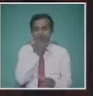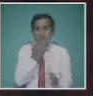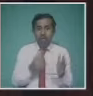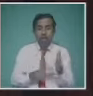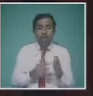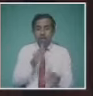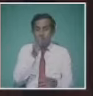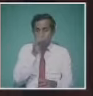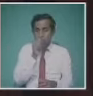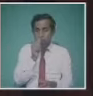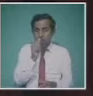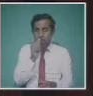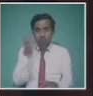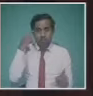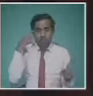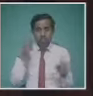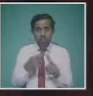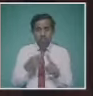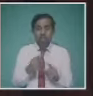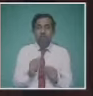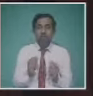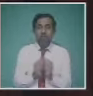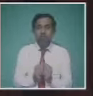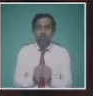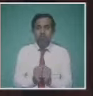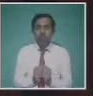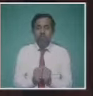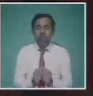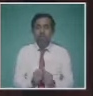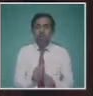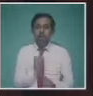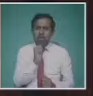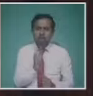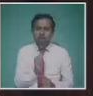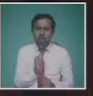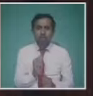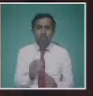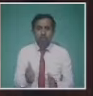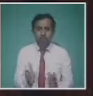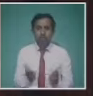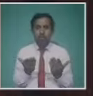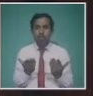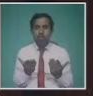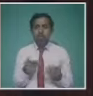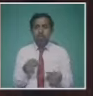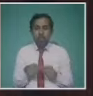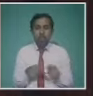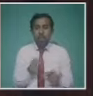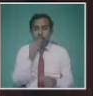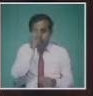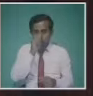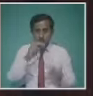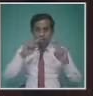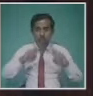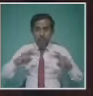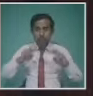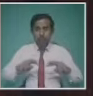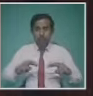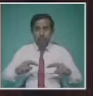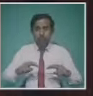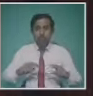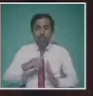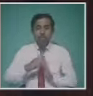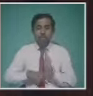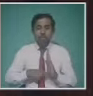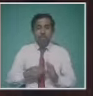වංචාවේ ඒ දේවල් සම්බන්ධ මොනවද කියා මාර්ග සැබවිසේ සැබෑවෙන්ම සිදු කළ යුත්තේ මෙවැනි වංචා විමර්ශනය කළා ඒවන්